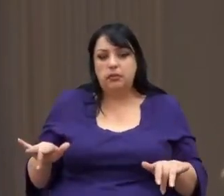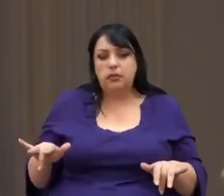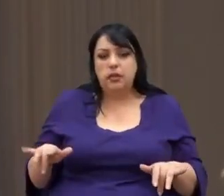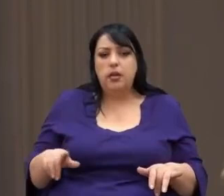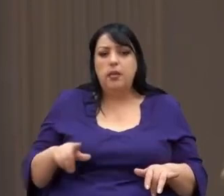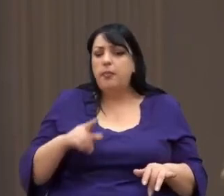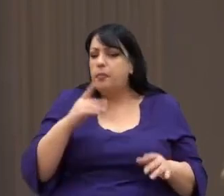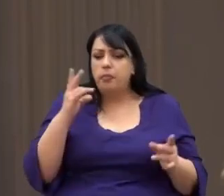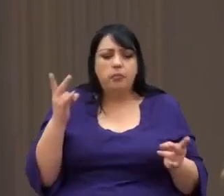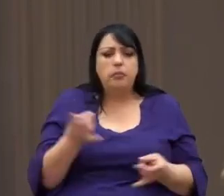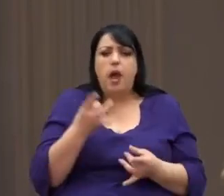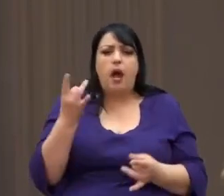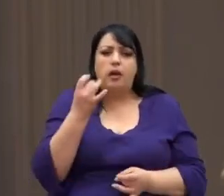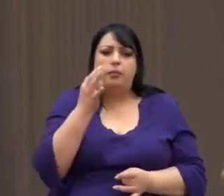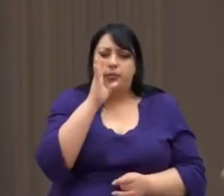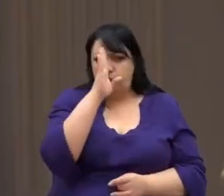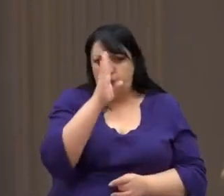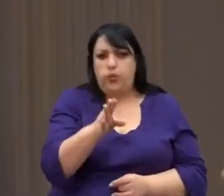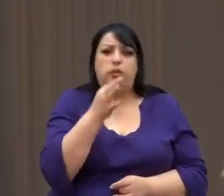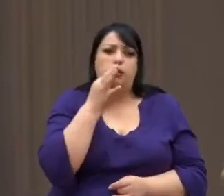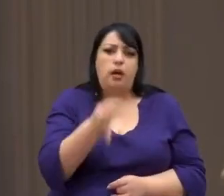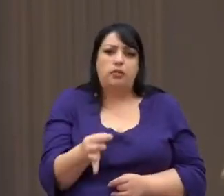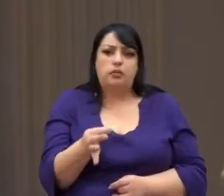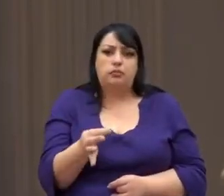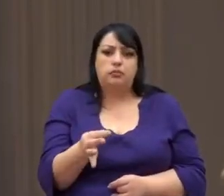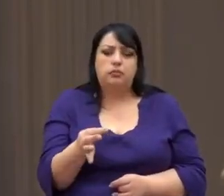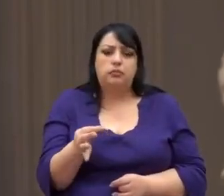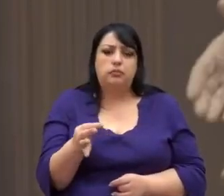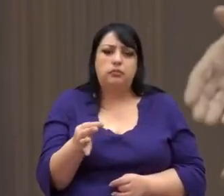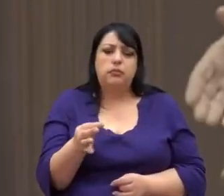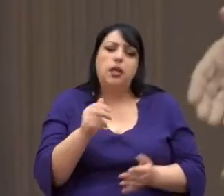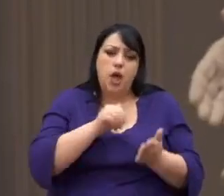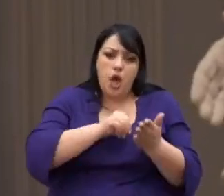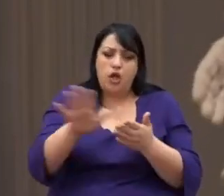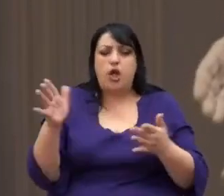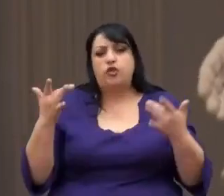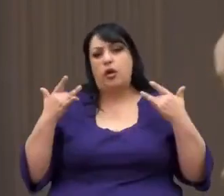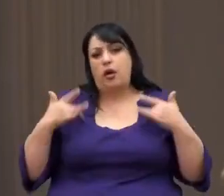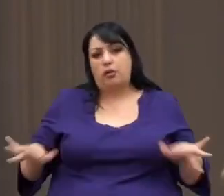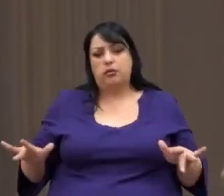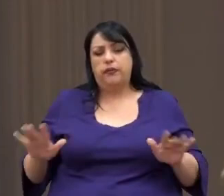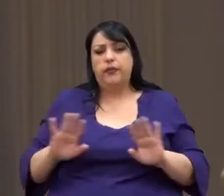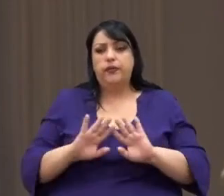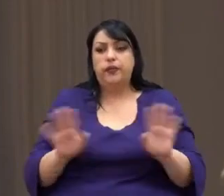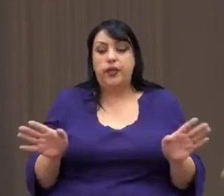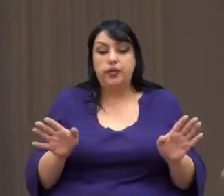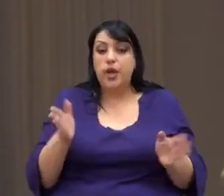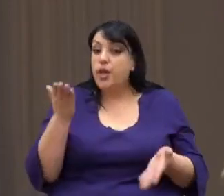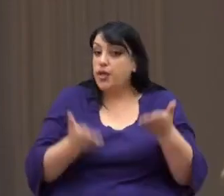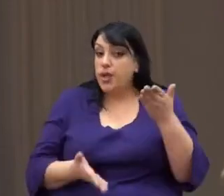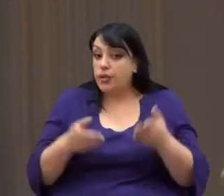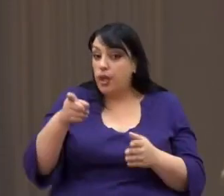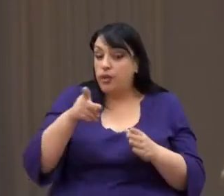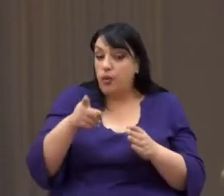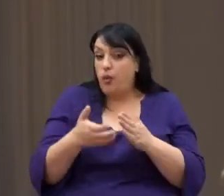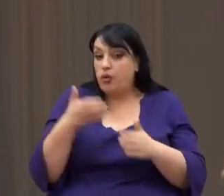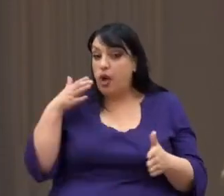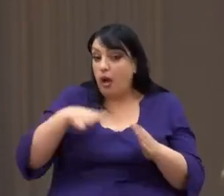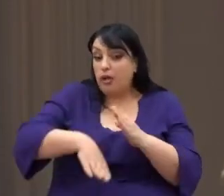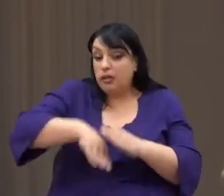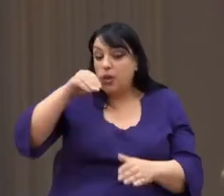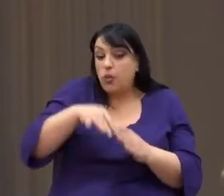եւ պարզ ձևով, հրաժարական եւ հեռացում, որովհետեւ եթե դու քո նախընտրական